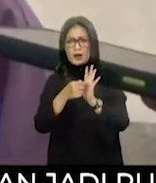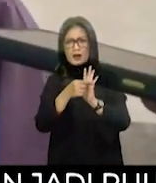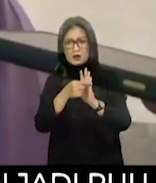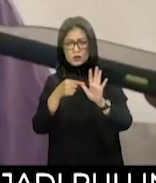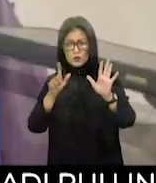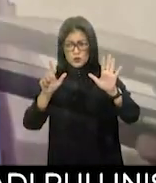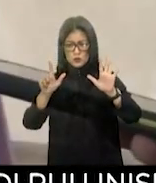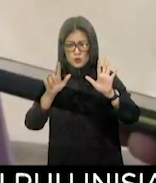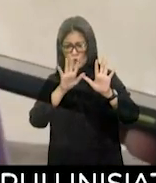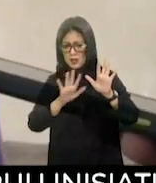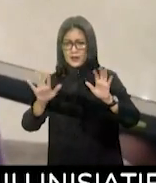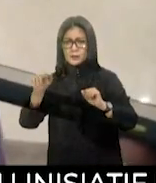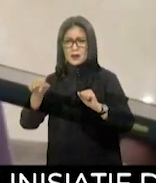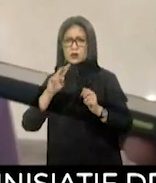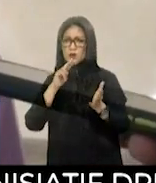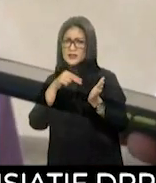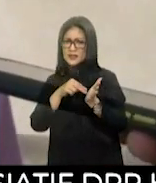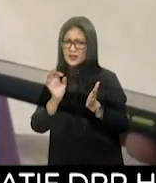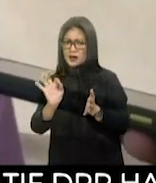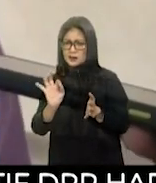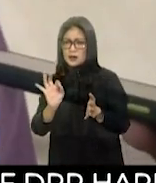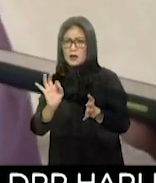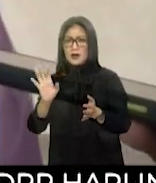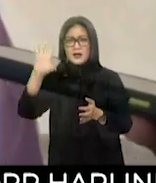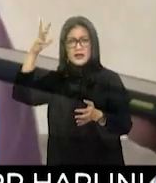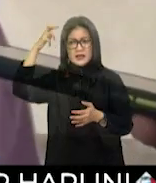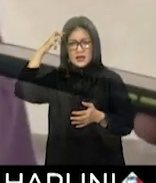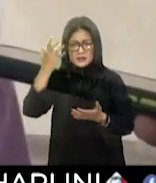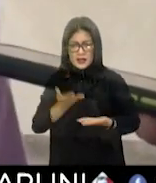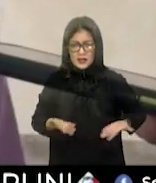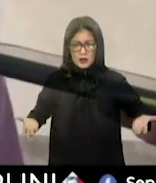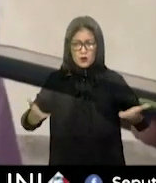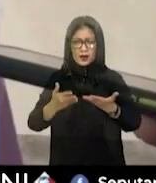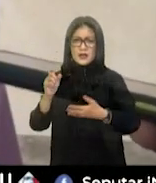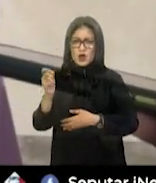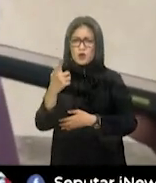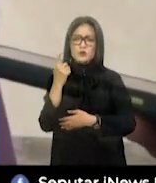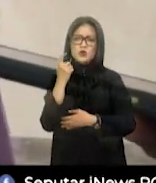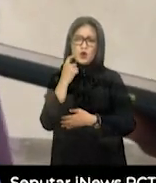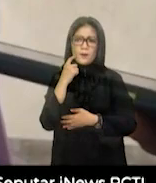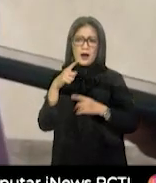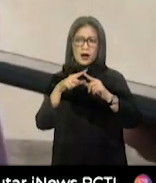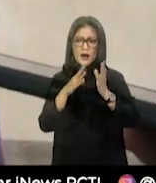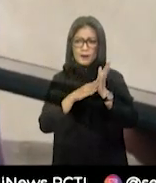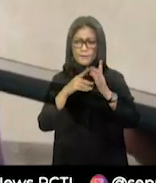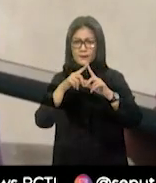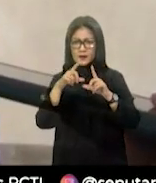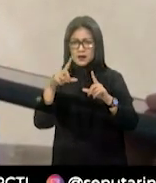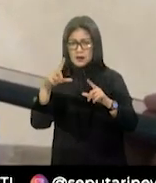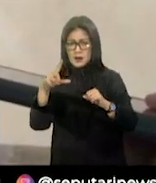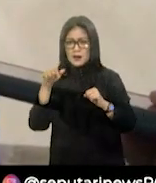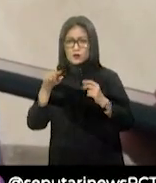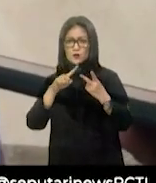beralkohol yang pertama Dinas Lingkungan Hidup terkait dengan Amdal yang kedua